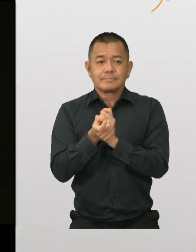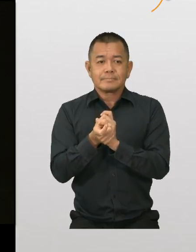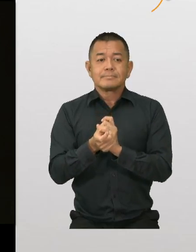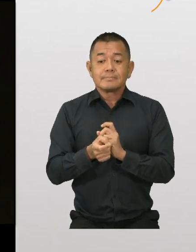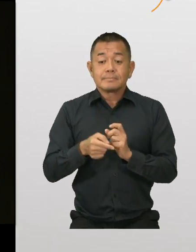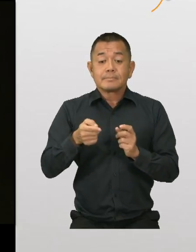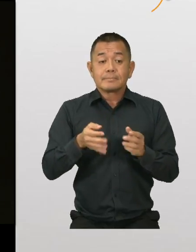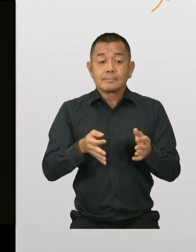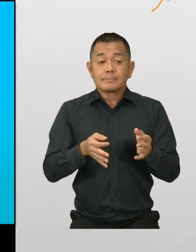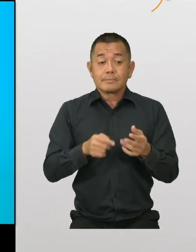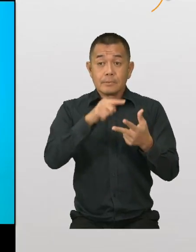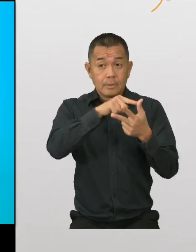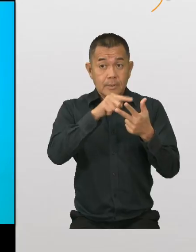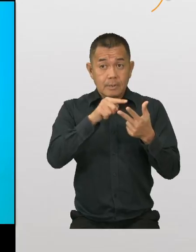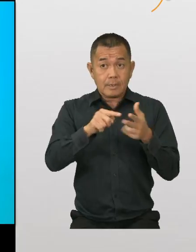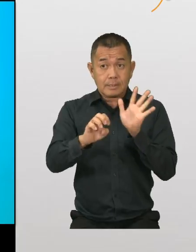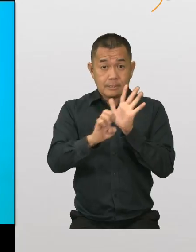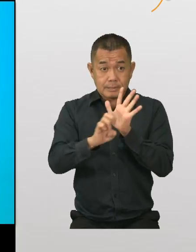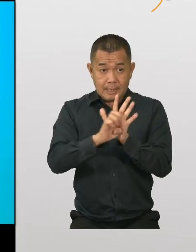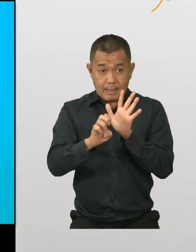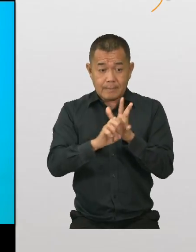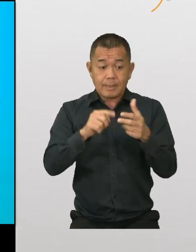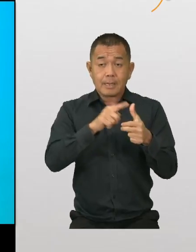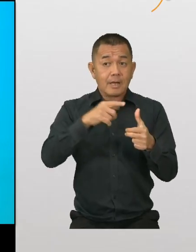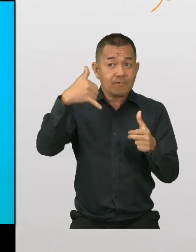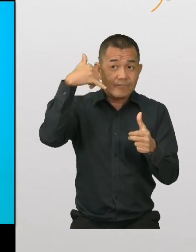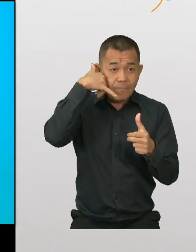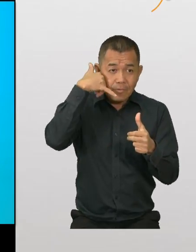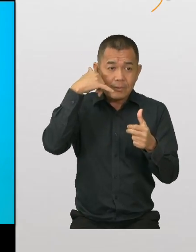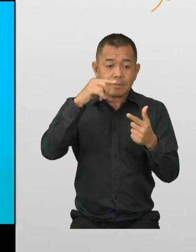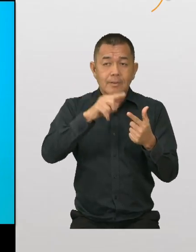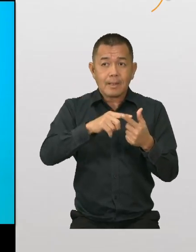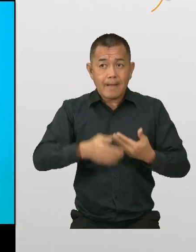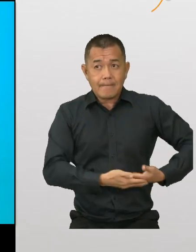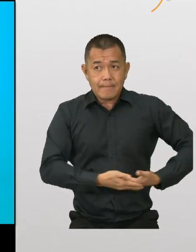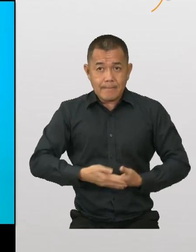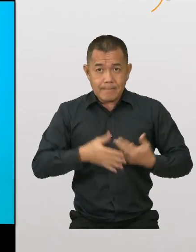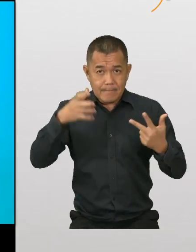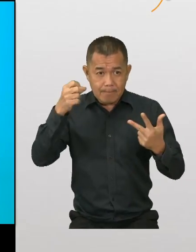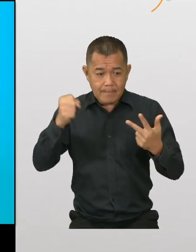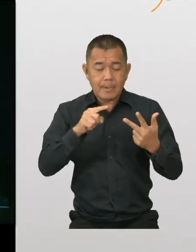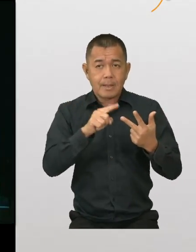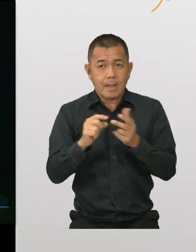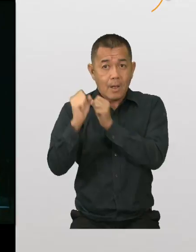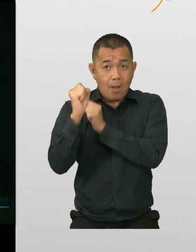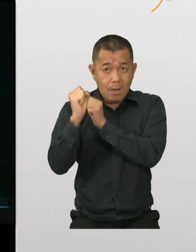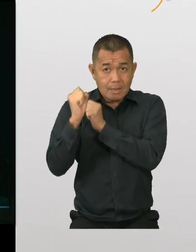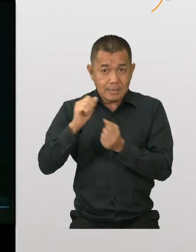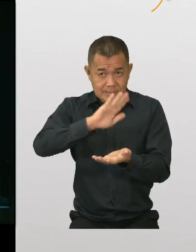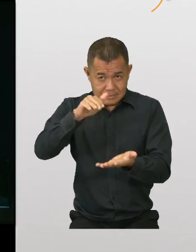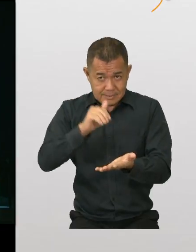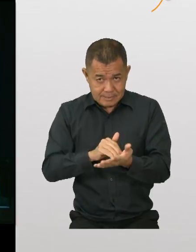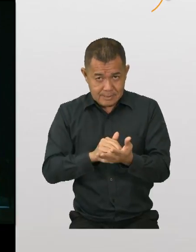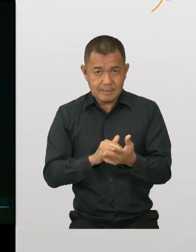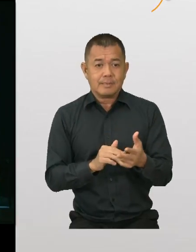3 examples: mobile phones, infant milk formula, and hawker centers. 首先，手机。 Mobile phones, 手